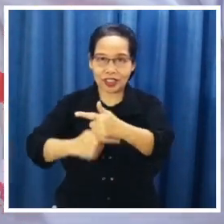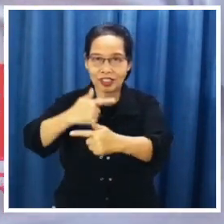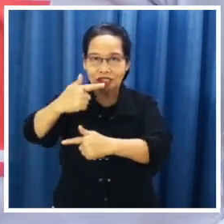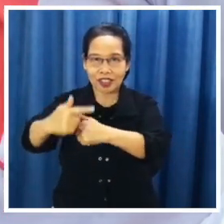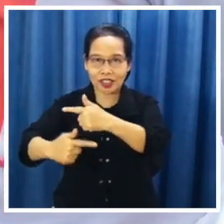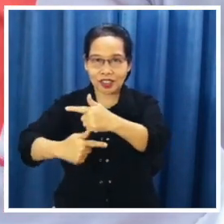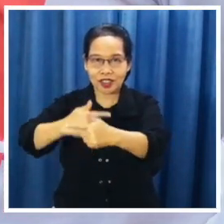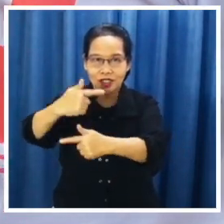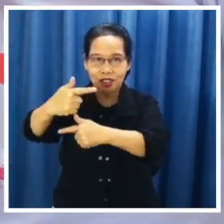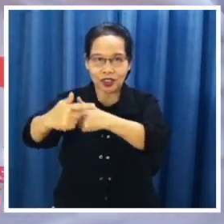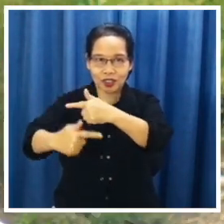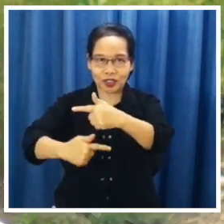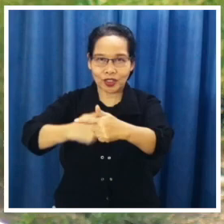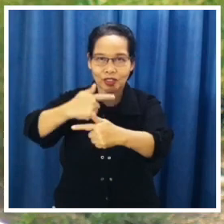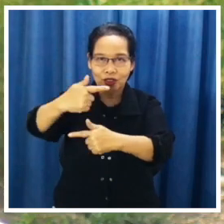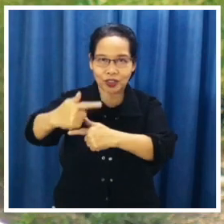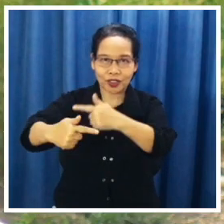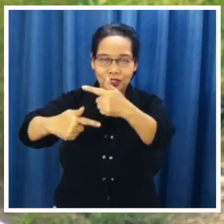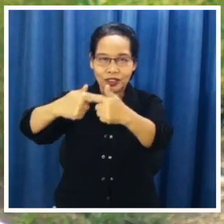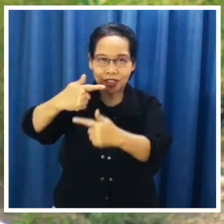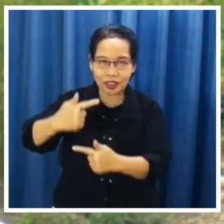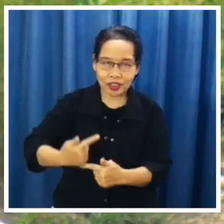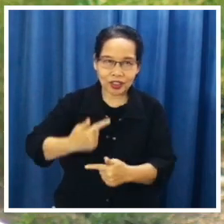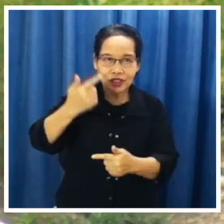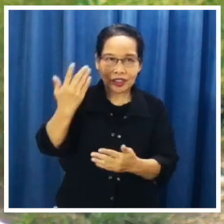Bagong generasyon.